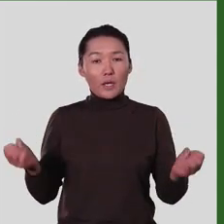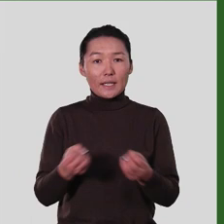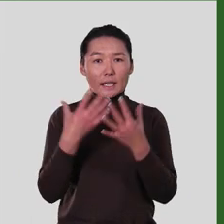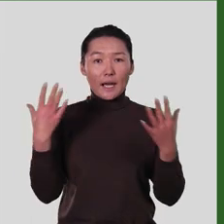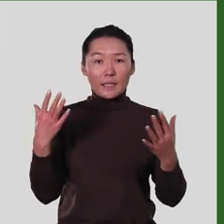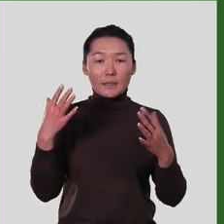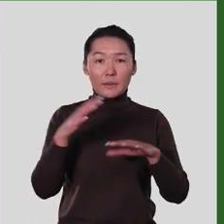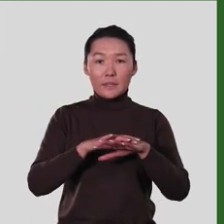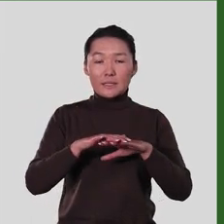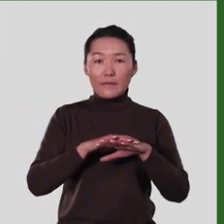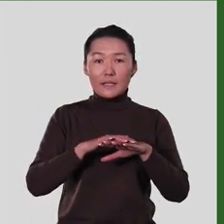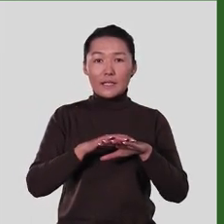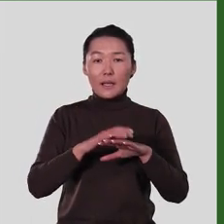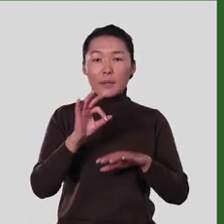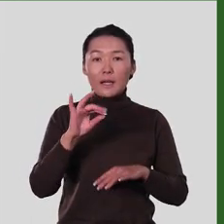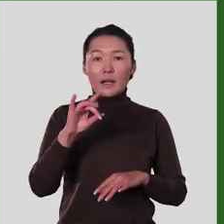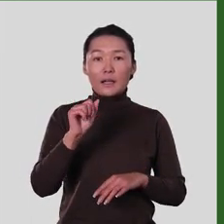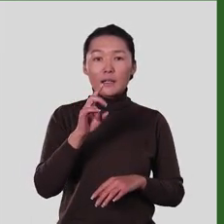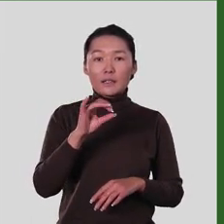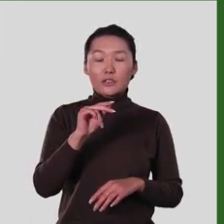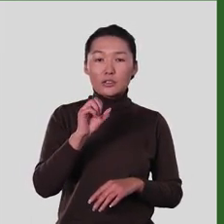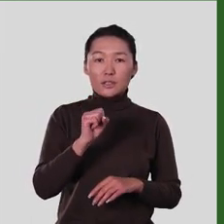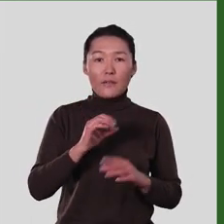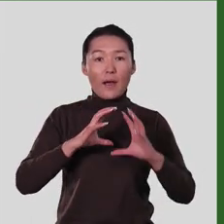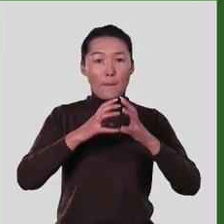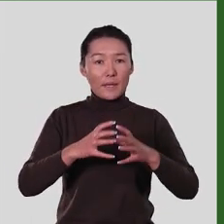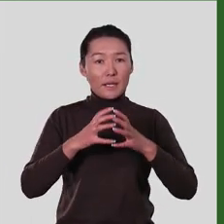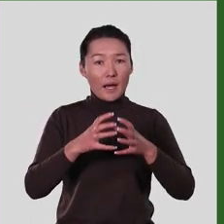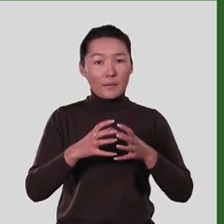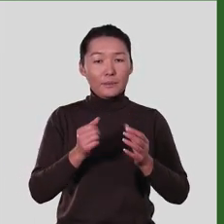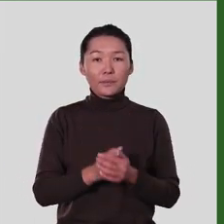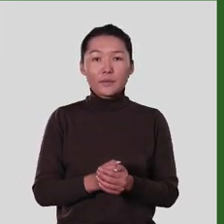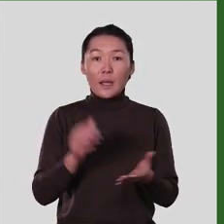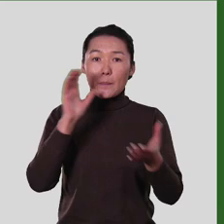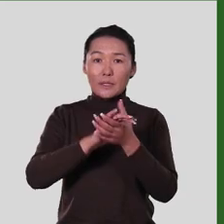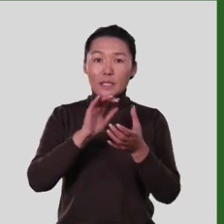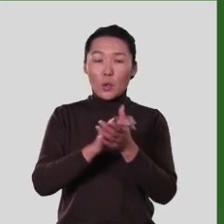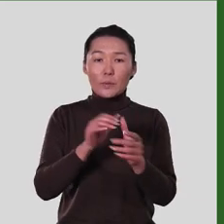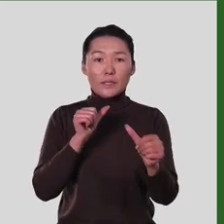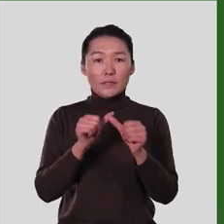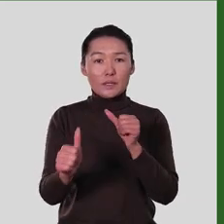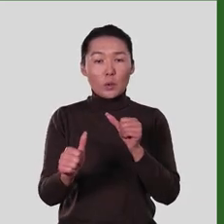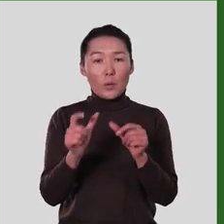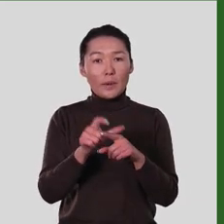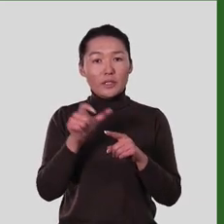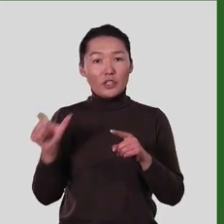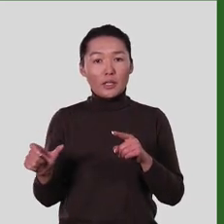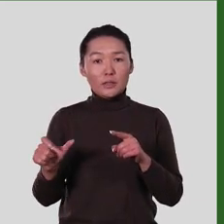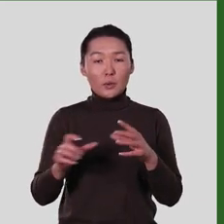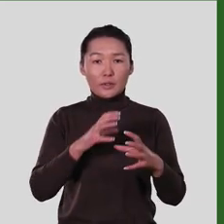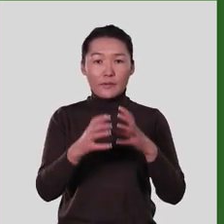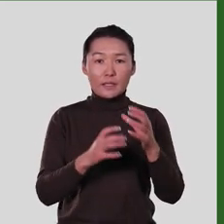представителями органического мира этого материка, а также познакомимся с особой частью света –